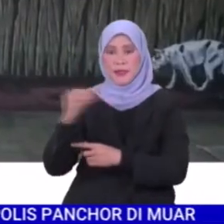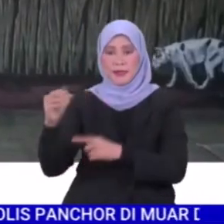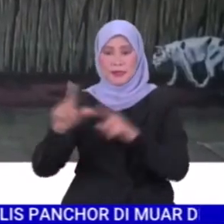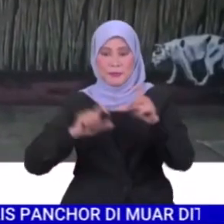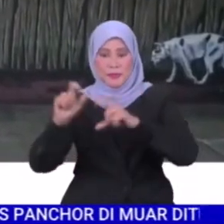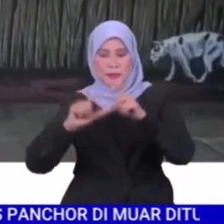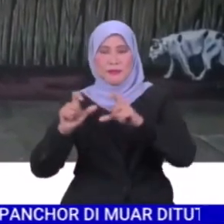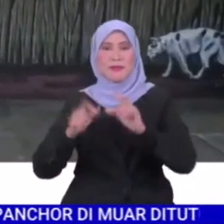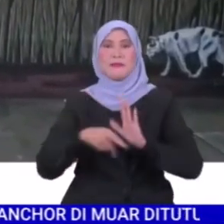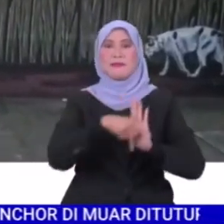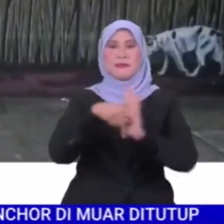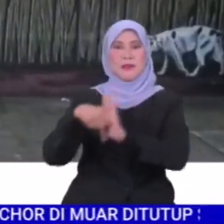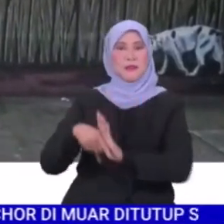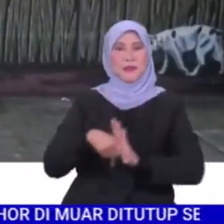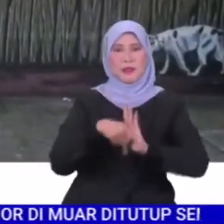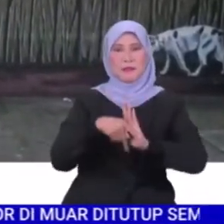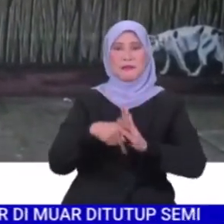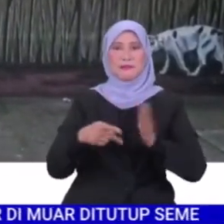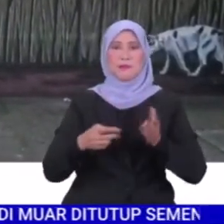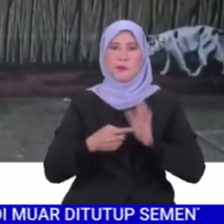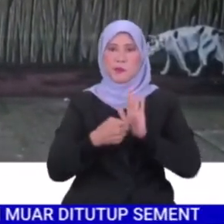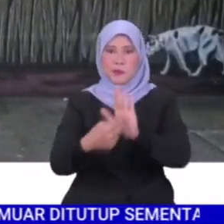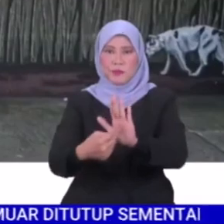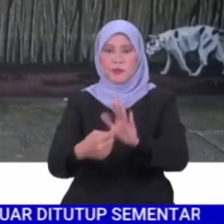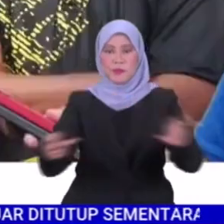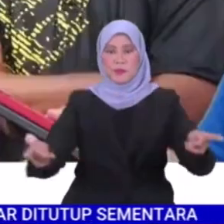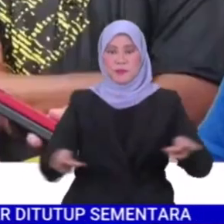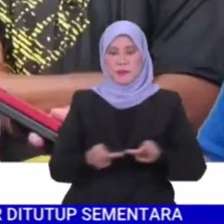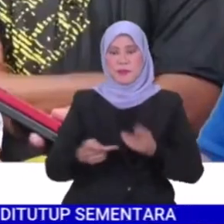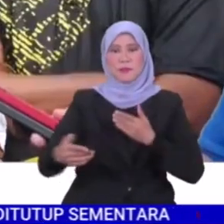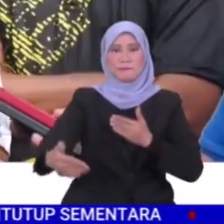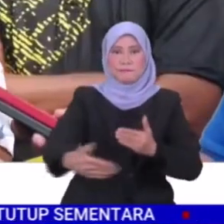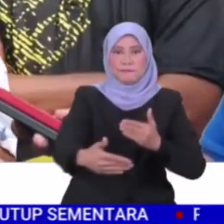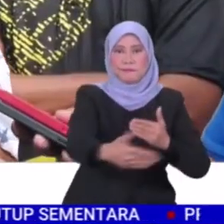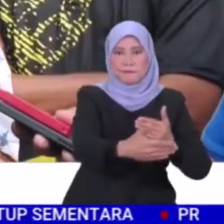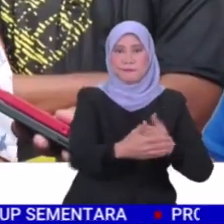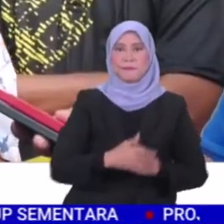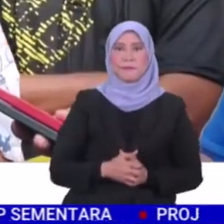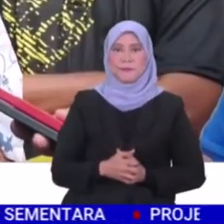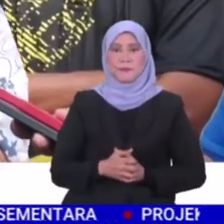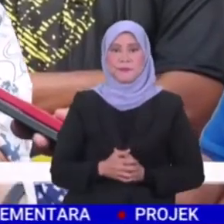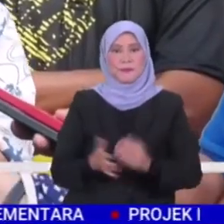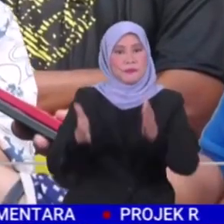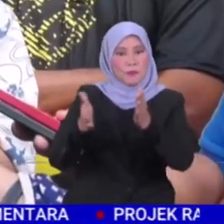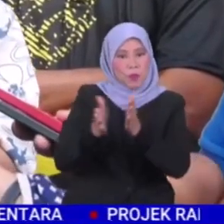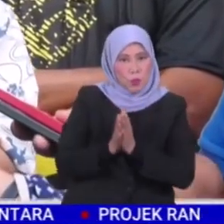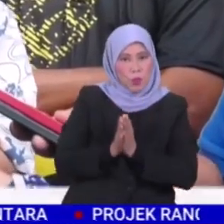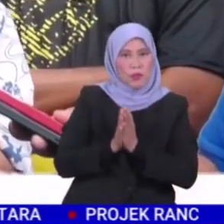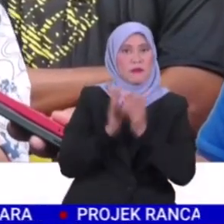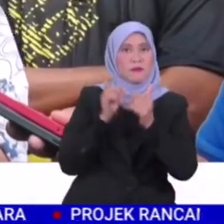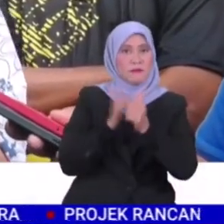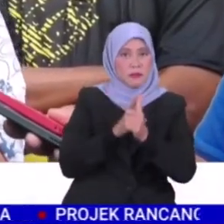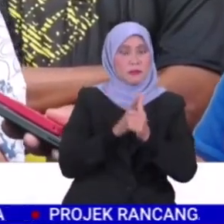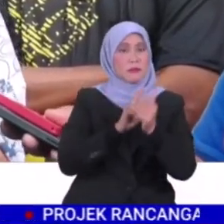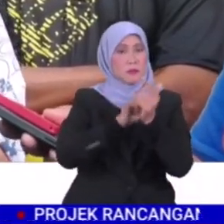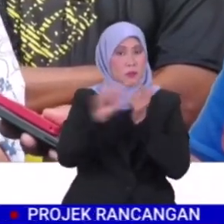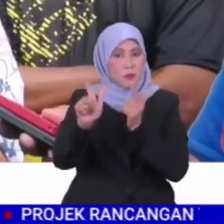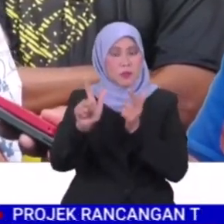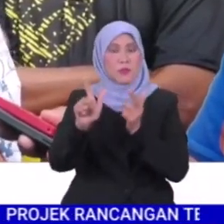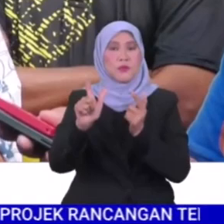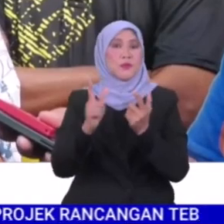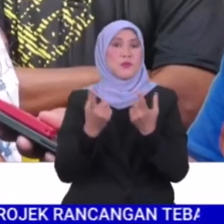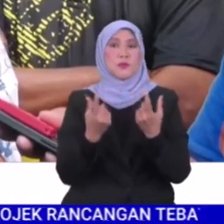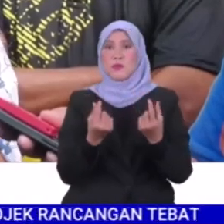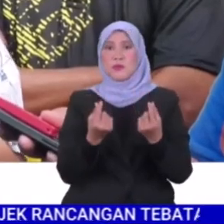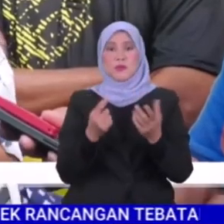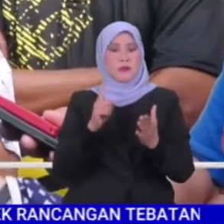pameran berkenaan ke kawasan berhampiran. Kami akan memohon kebenaran dahulu apa yang patut